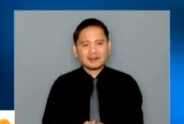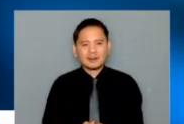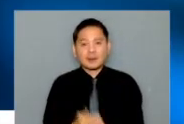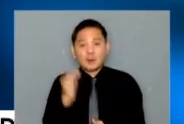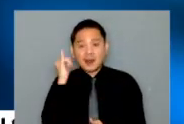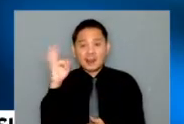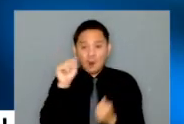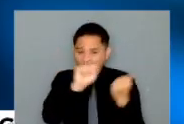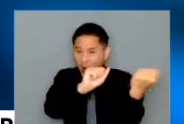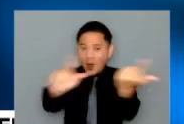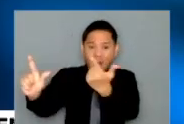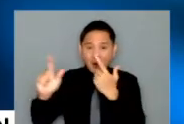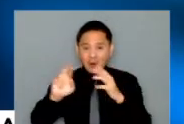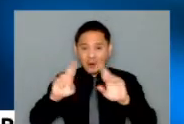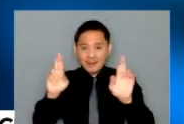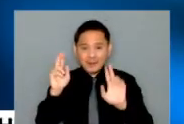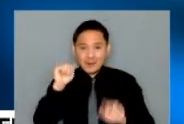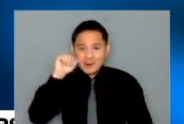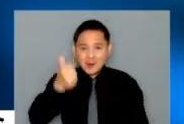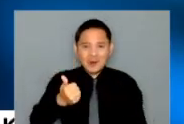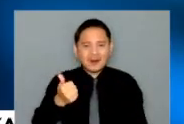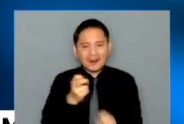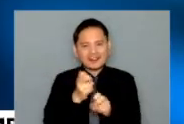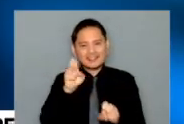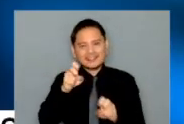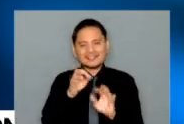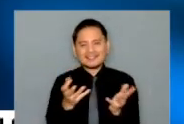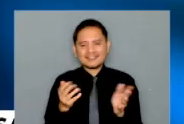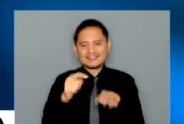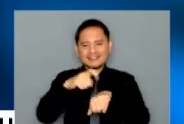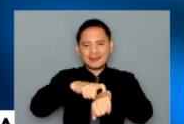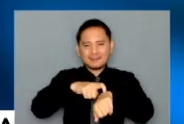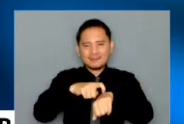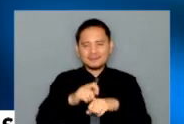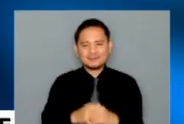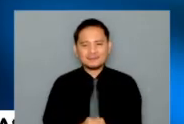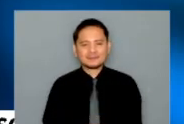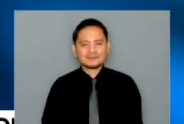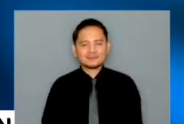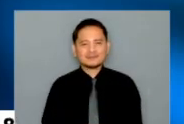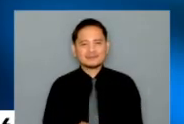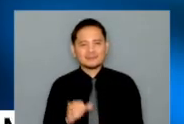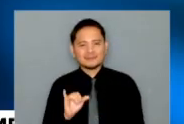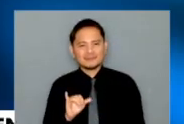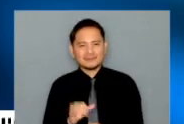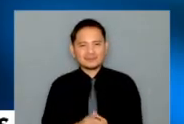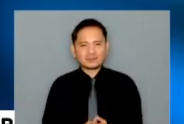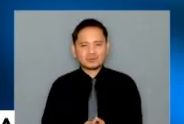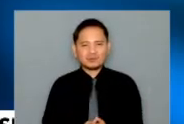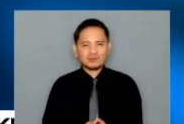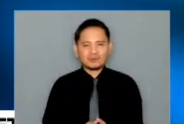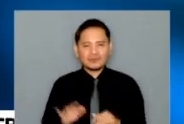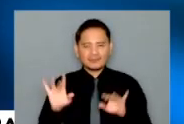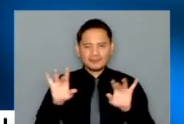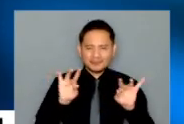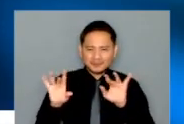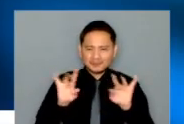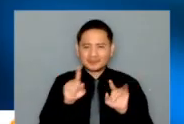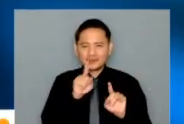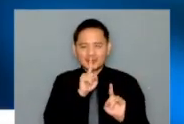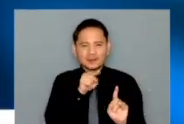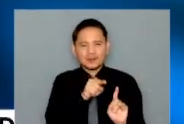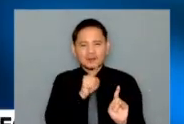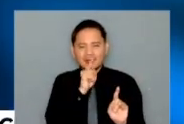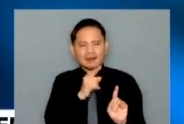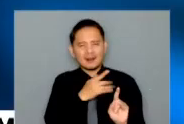alam ko sa inyo, wala si Mama Chiki talaga at saka si Jess ang makakanin. Oo, oh, pwede makakamatay talaga. Promise. Etong